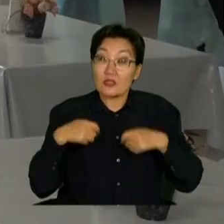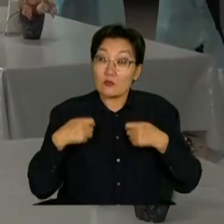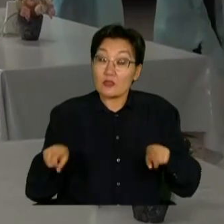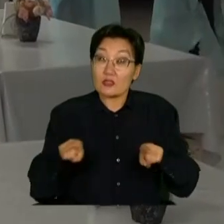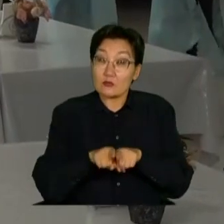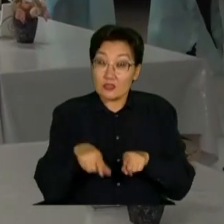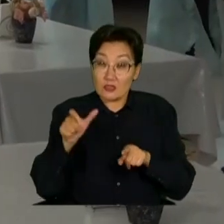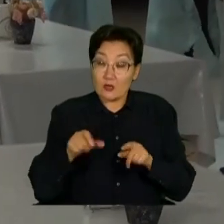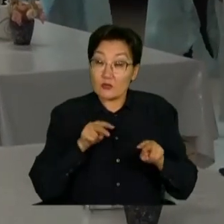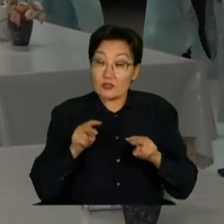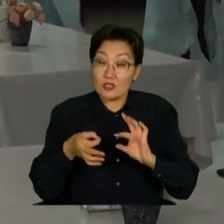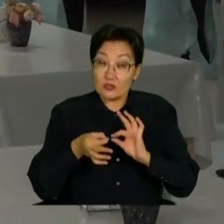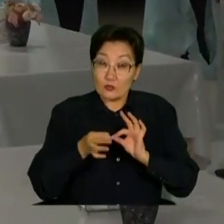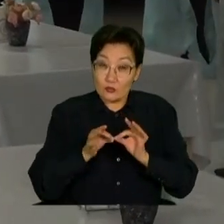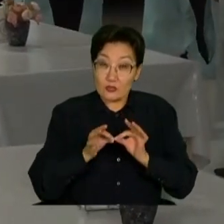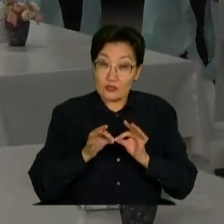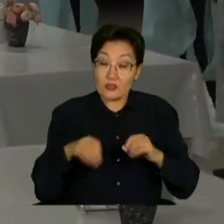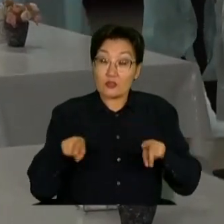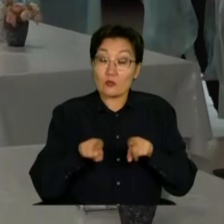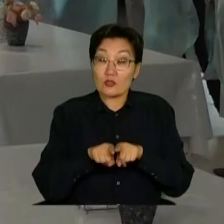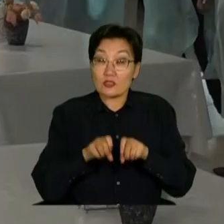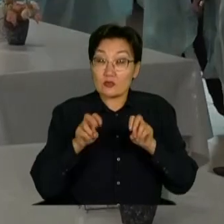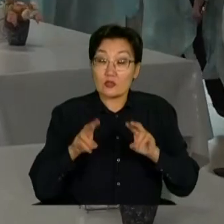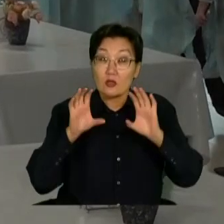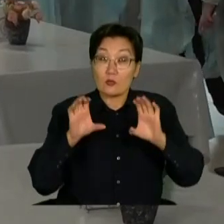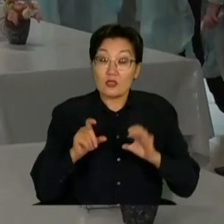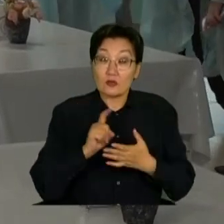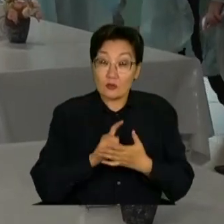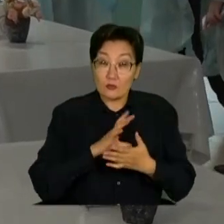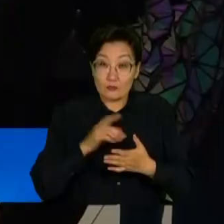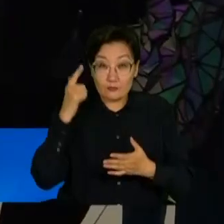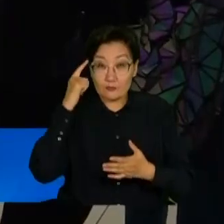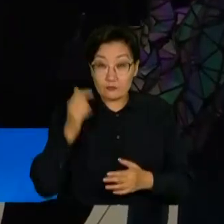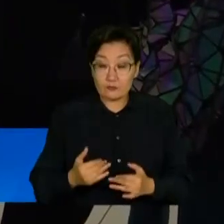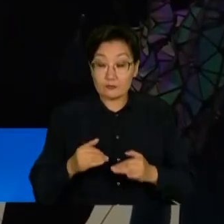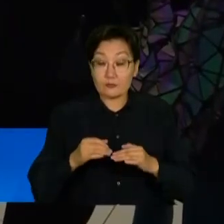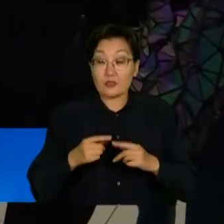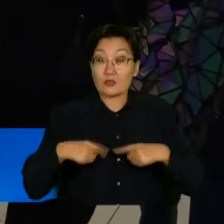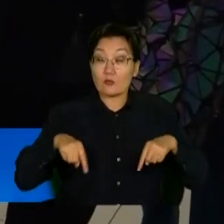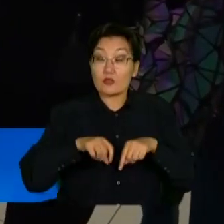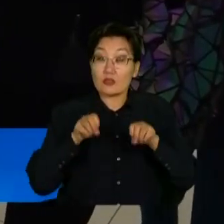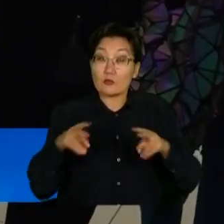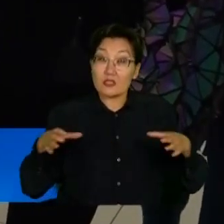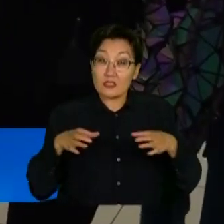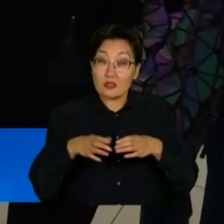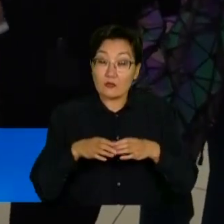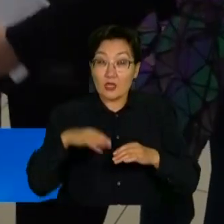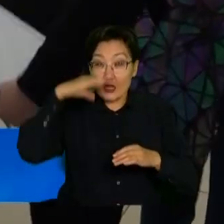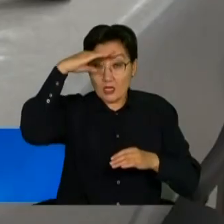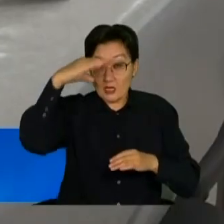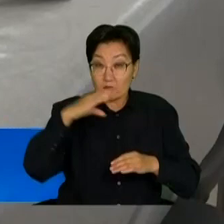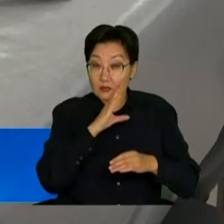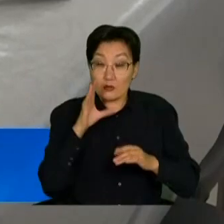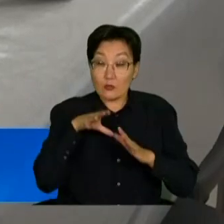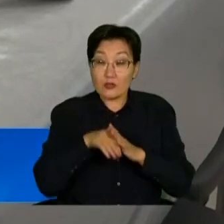мұндай адамдарды қадағалау қиынға соғып тұр. Осы тұрғыда арнай заң болуы тиіс деп есептеймін. Ведомстволық сараптама тобында ата-аналар да бар.